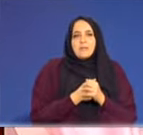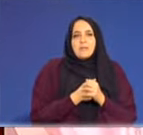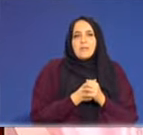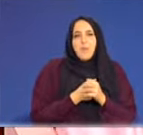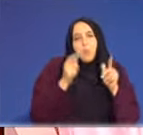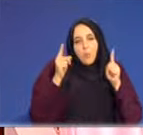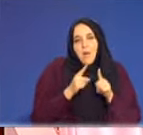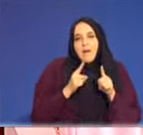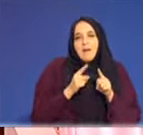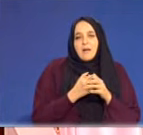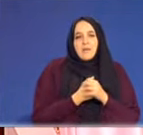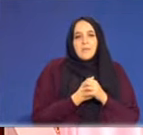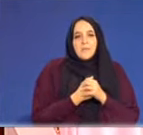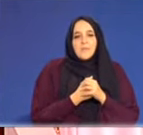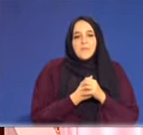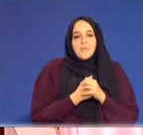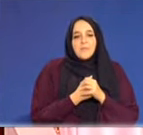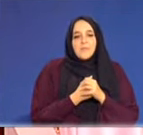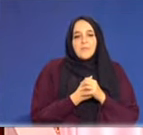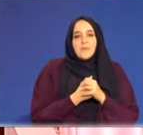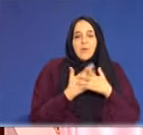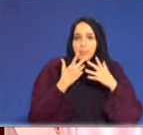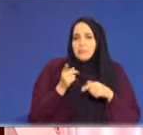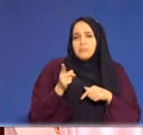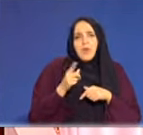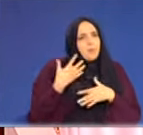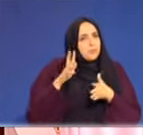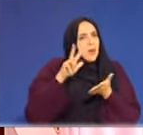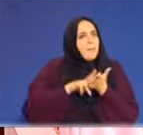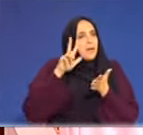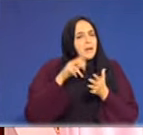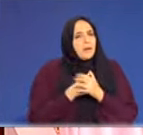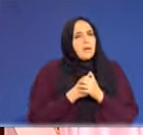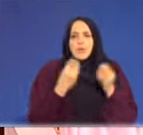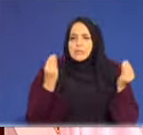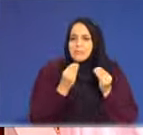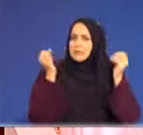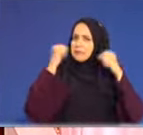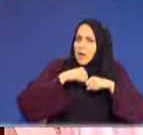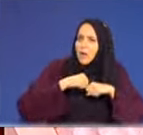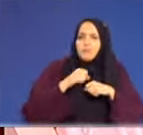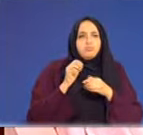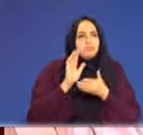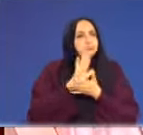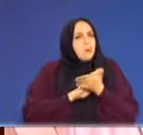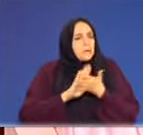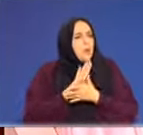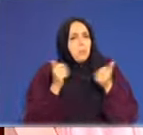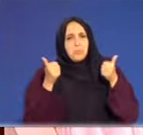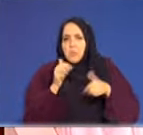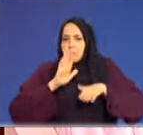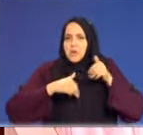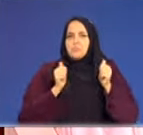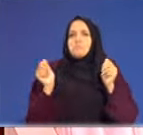نقص لك 5%، ويمشيوا على هذا ويتصالحوا ويتسامحوا. الله